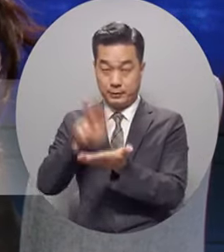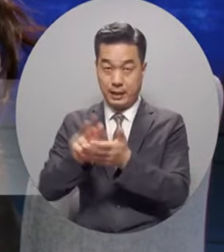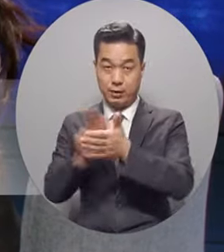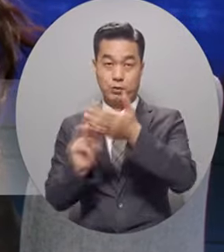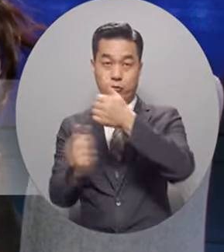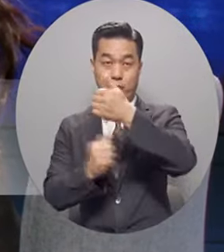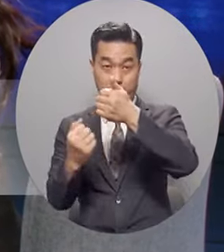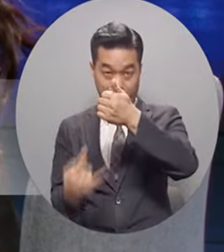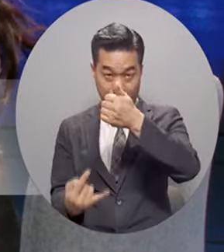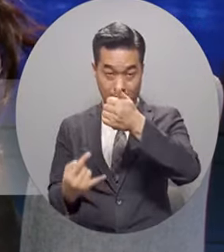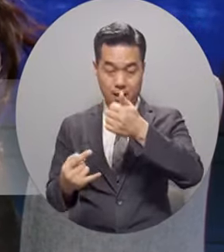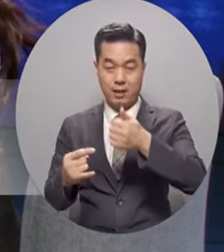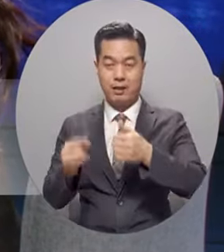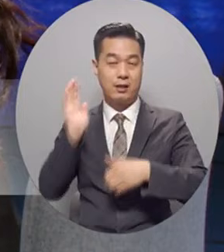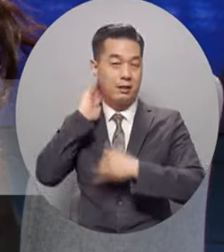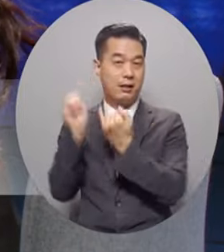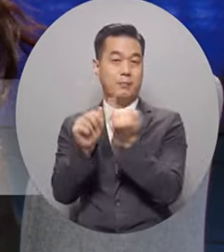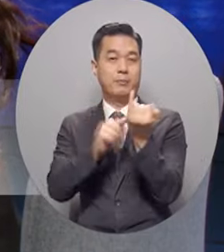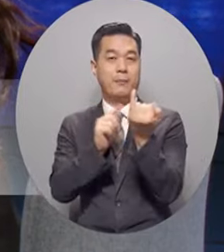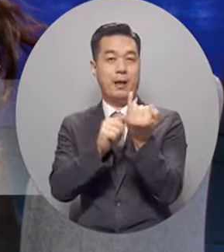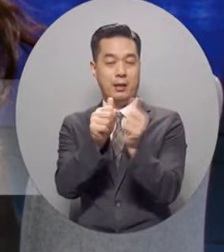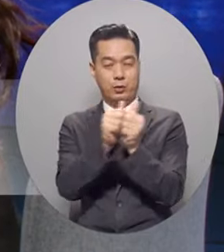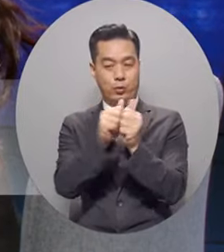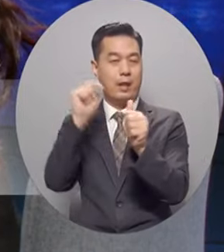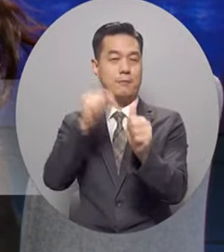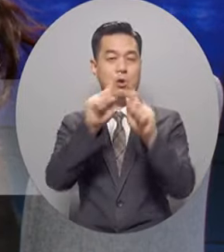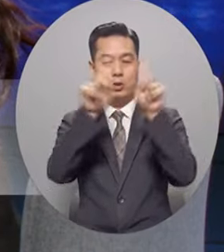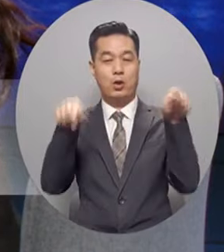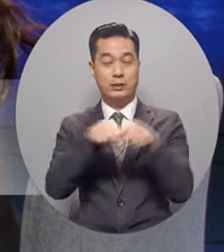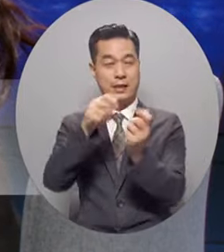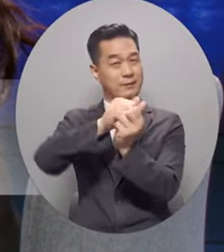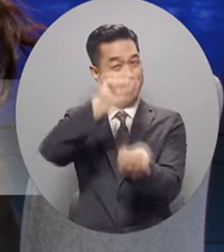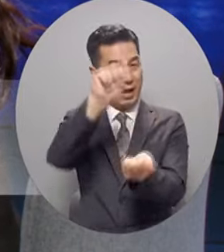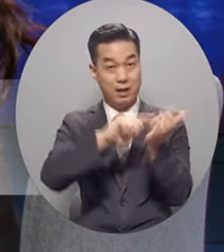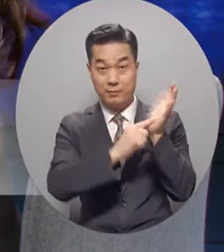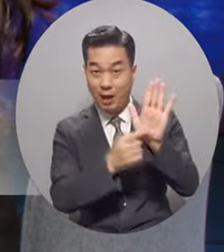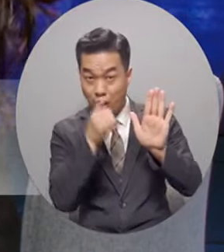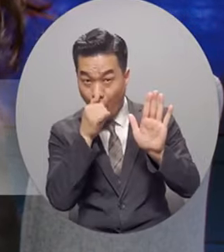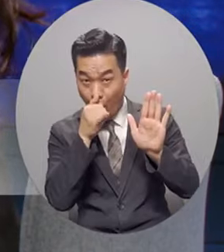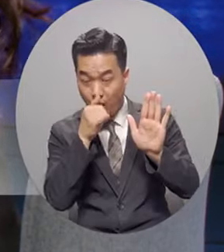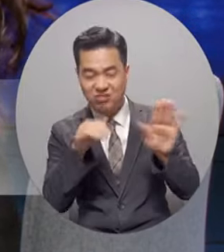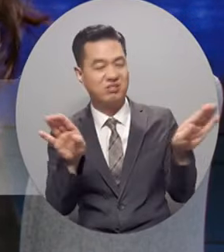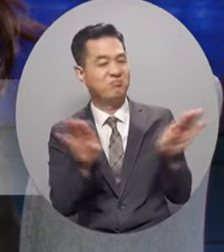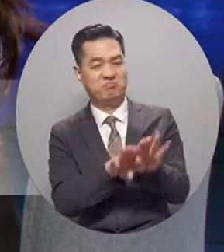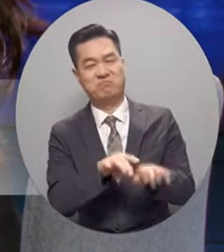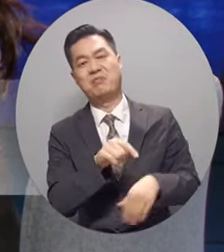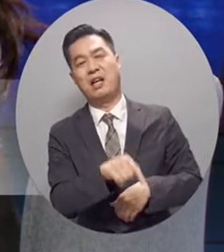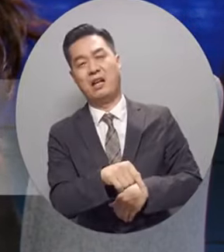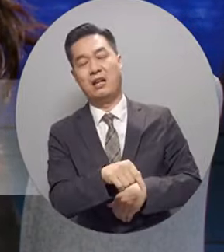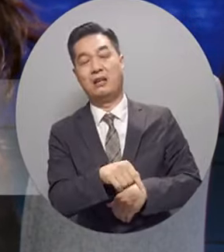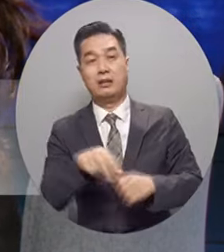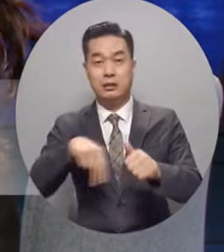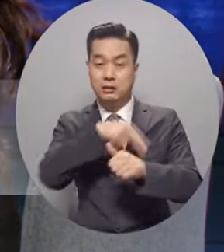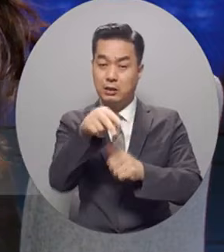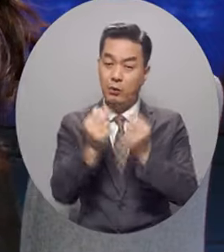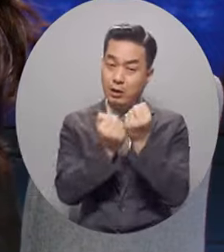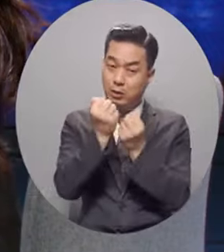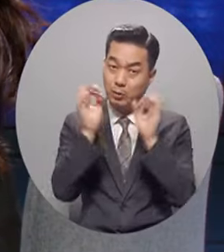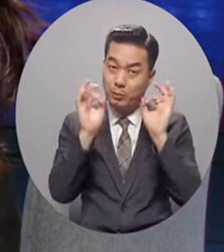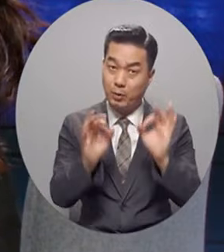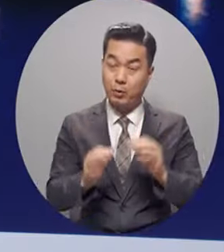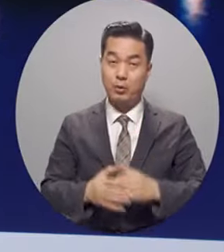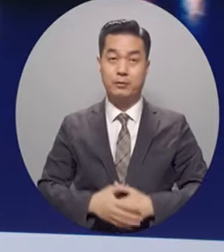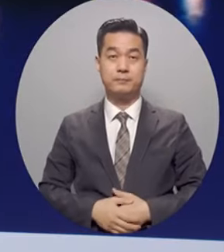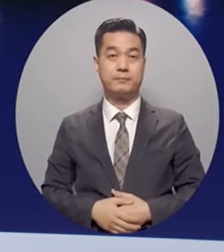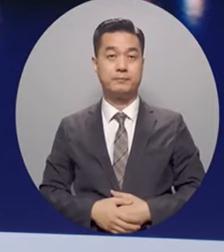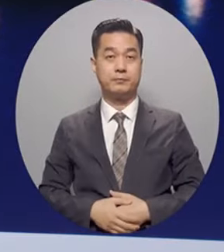동 동행명령장이 집행이 됐잖아요 그렇지만 김여사 출석은 불발이 됐고 이게 당시 상황을 좀 살펴보죠 예